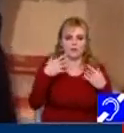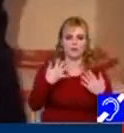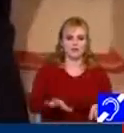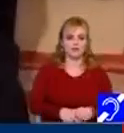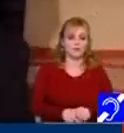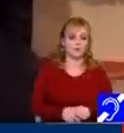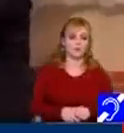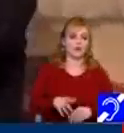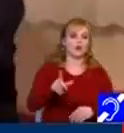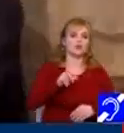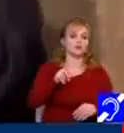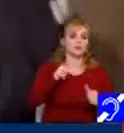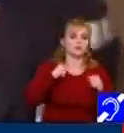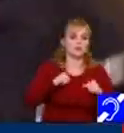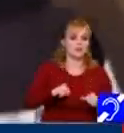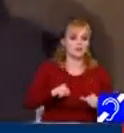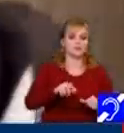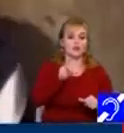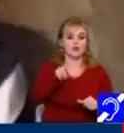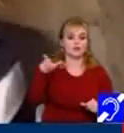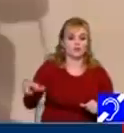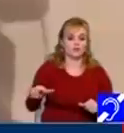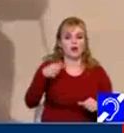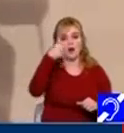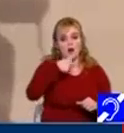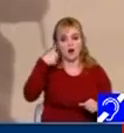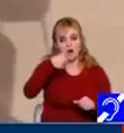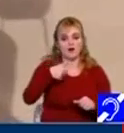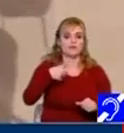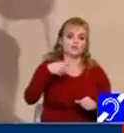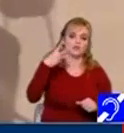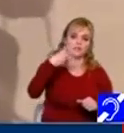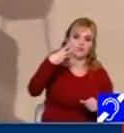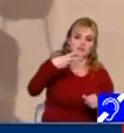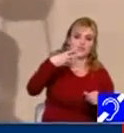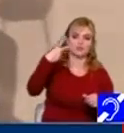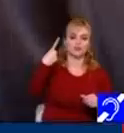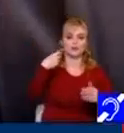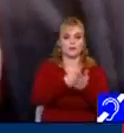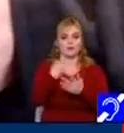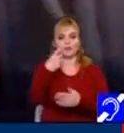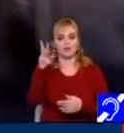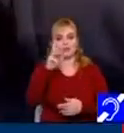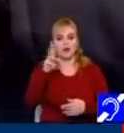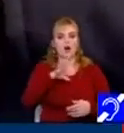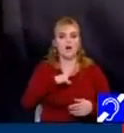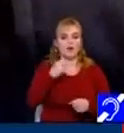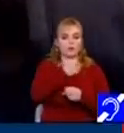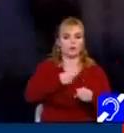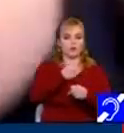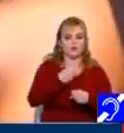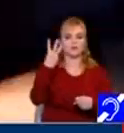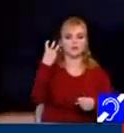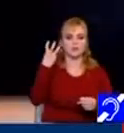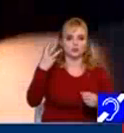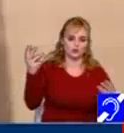materiale. Pentru asigurarea siguranței cetățenilor, în noaptea dintre ani au fost la datorie peste 300 de salvatori și pompieri cu 80 de unități